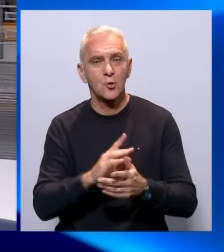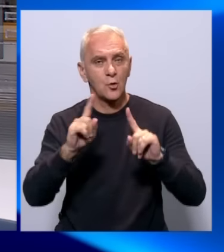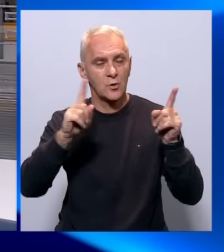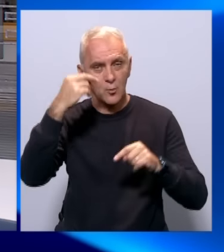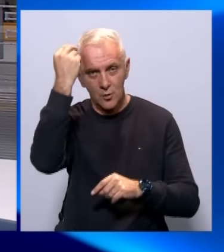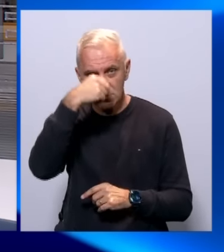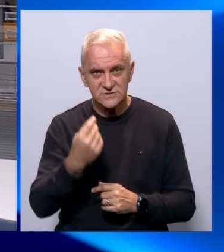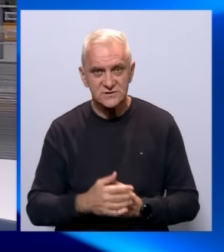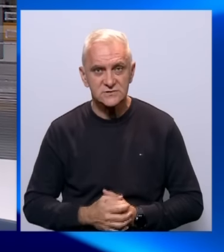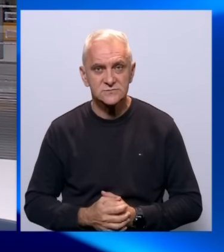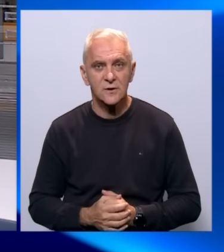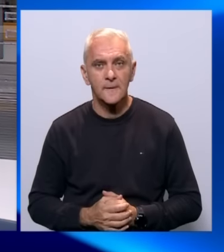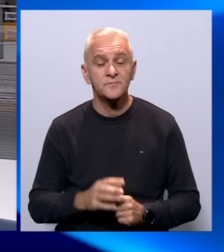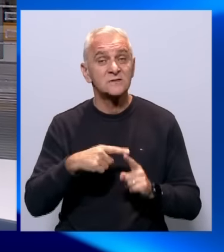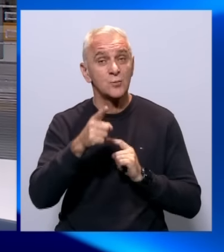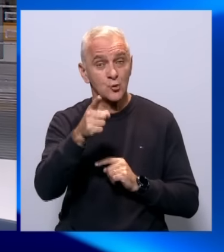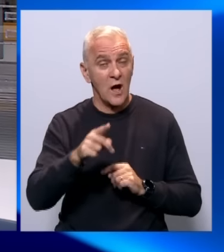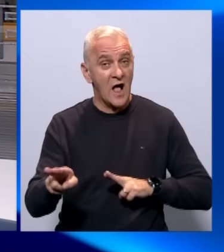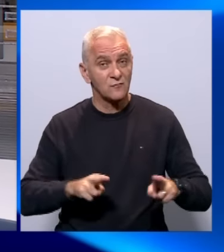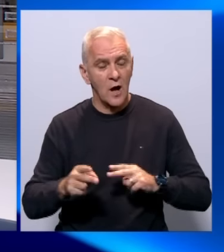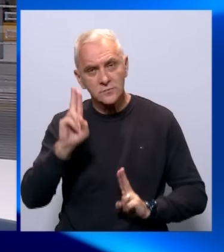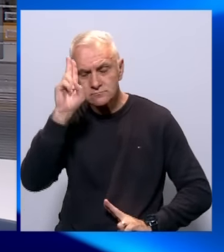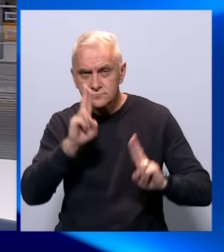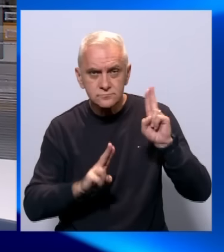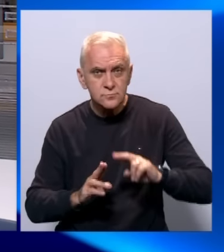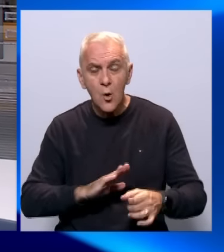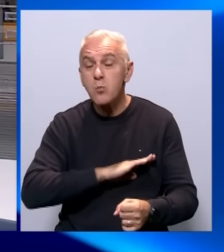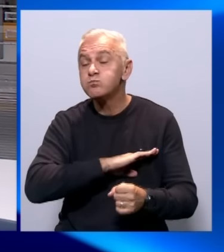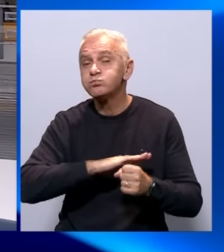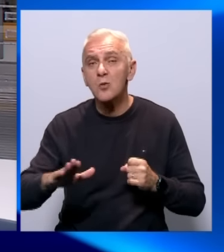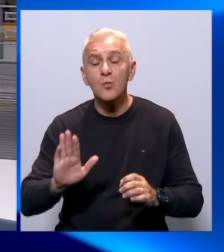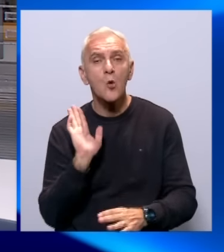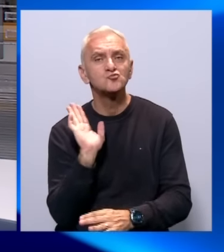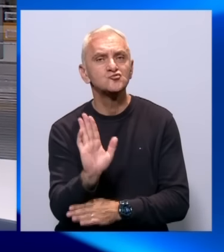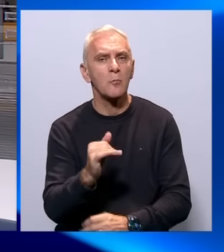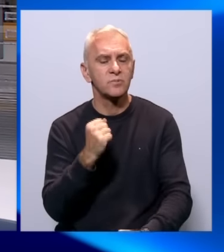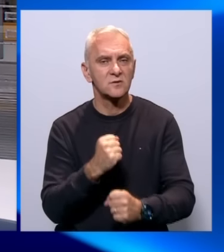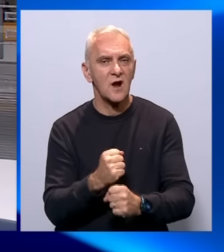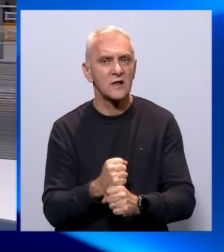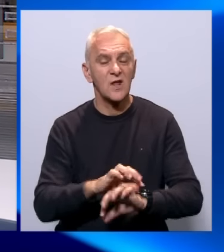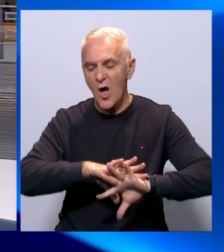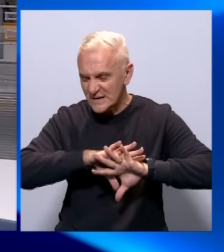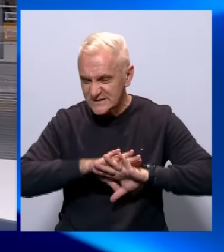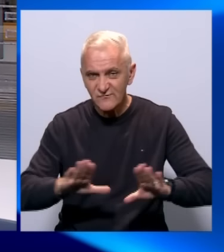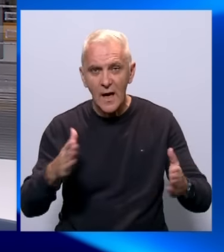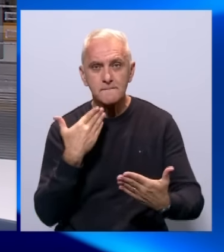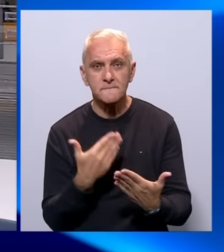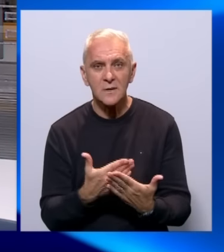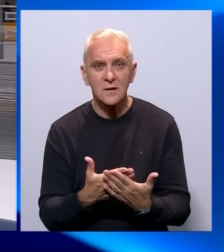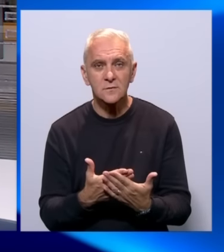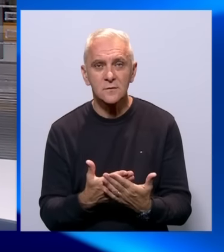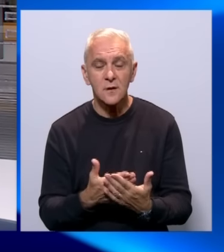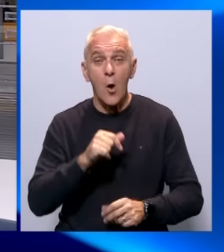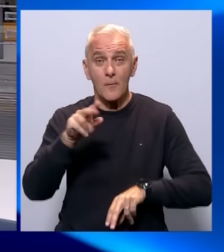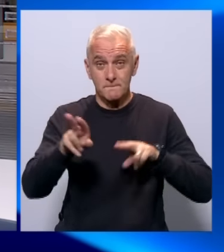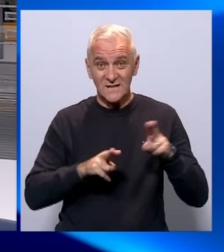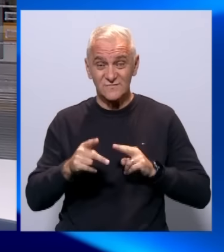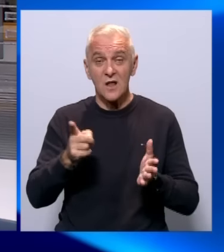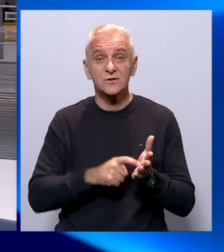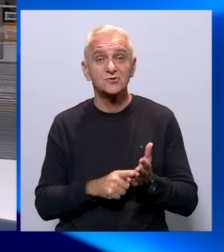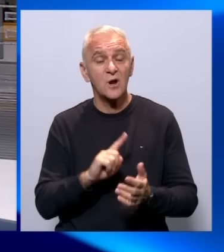nije dogodilo u Republici Srpskoj. Zbog toga advokati razmatraju i potpunu obustavu rada u svim predmetima. Od resornog